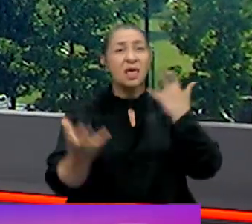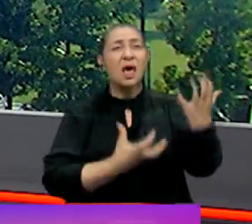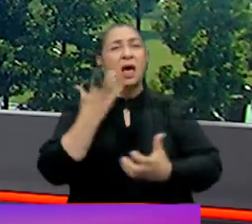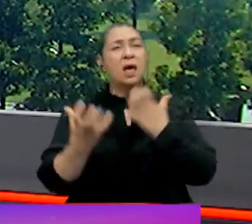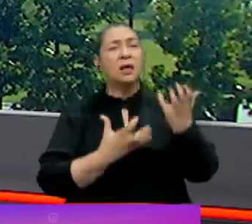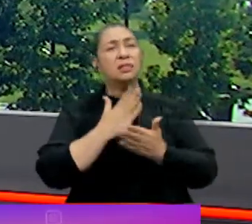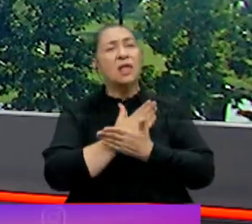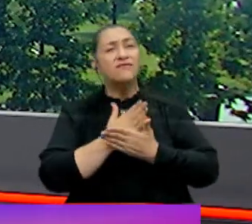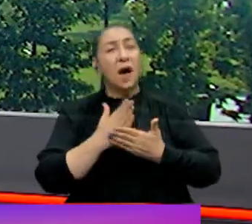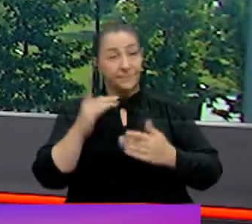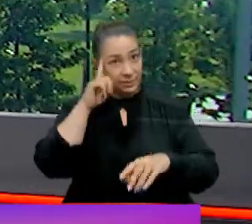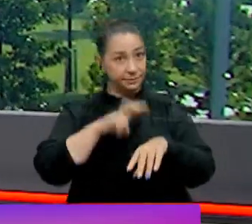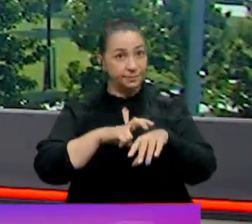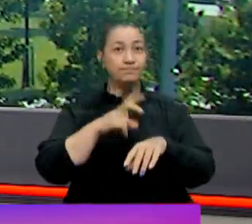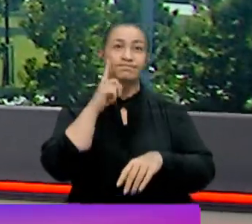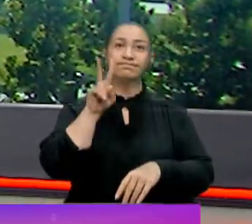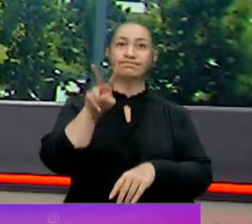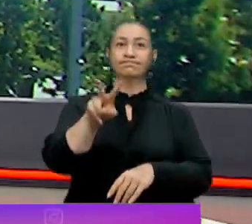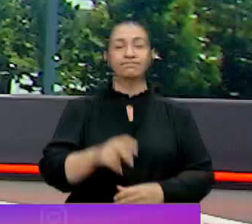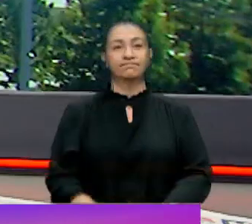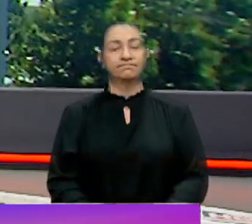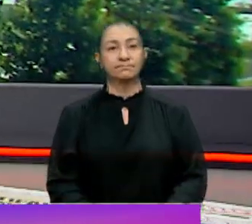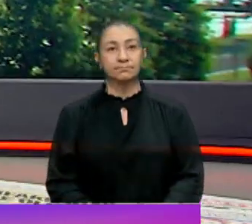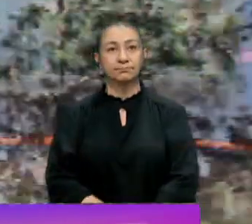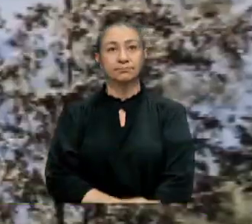hatırlatarak son görüntülerle sizi baş başa bırakıyorum.